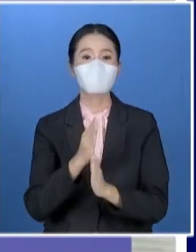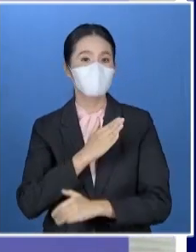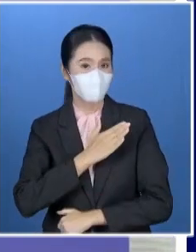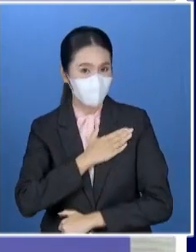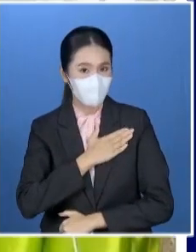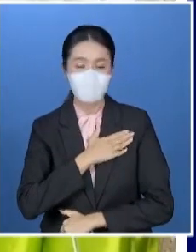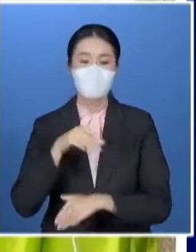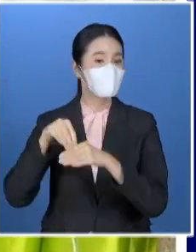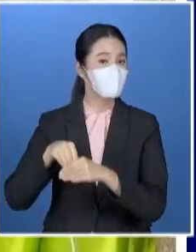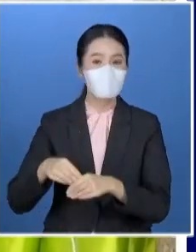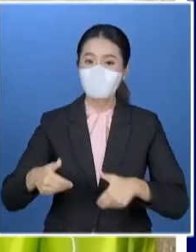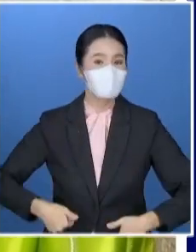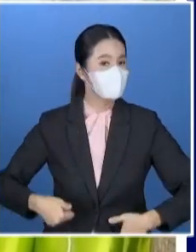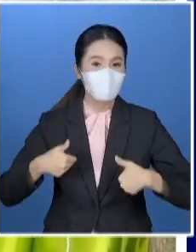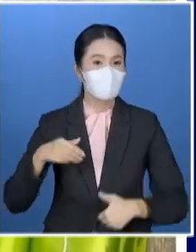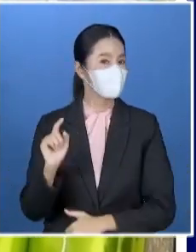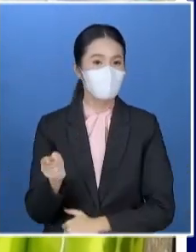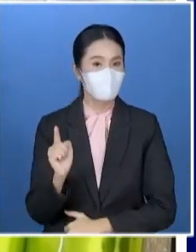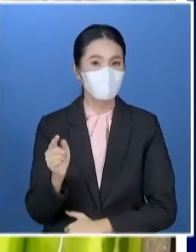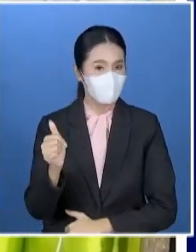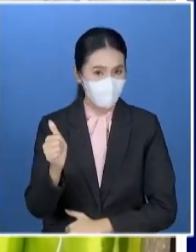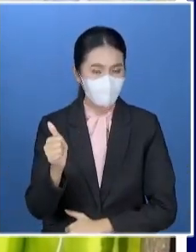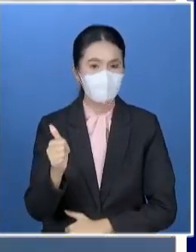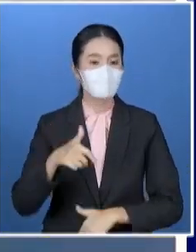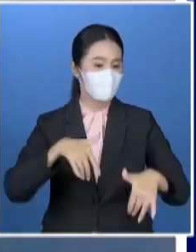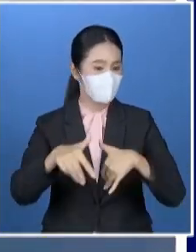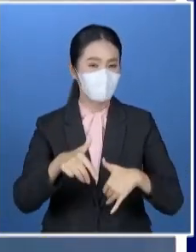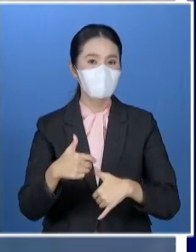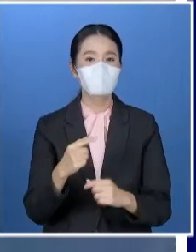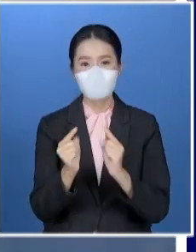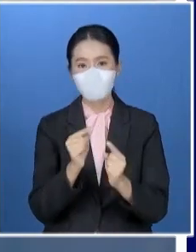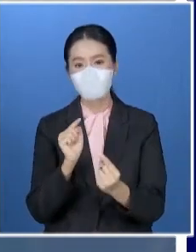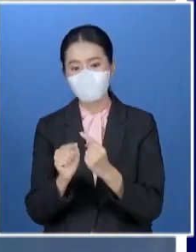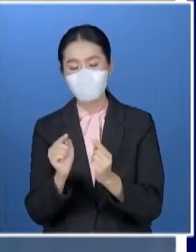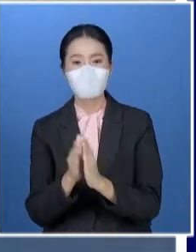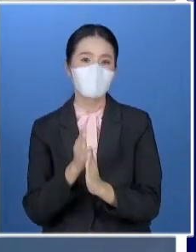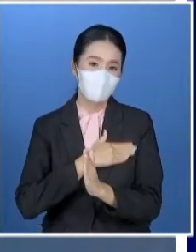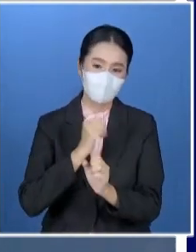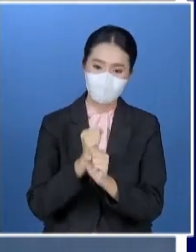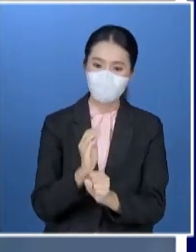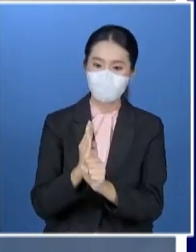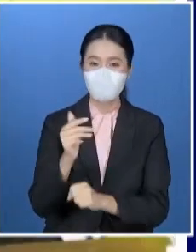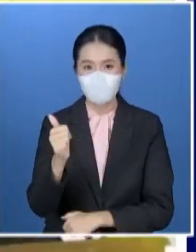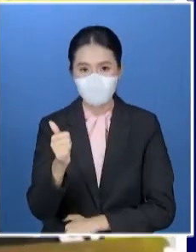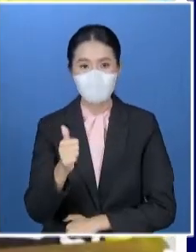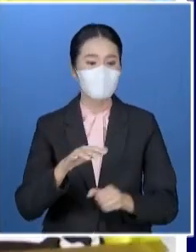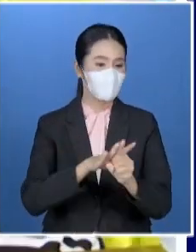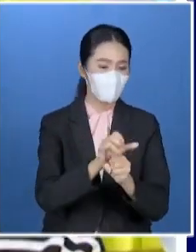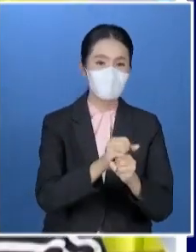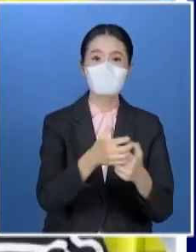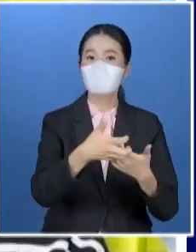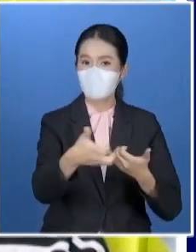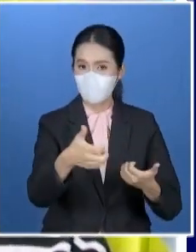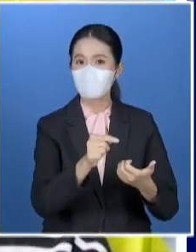เองก็ยังอยู่ใช้กิจวัตรตามปกติ ใช่ค่ะ คนในชุมชนก็ยังเข้ามาคุยกับพระเข้ามาทำบุญด้วยตามปกติส ่ วนโควิดก็เป็นโซน